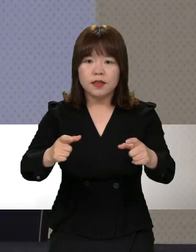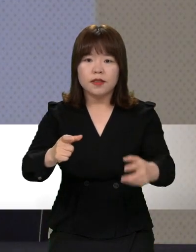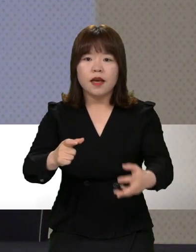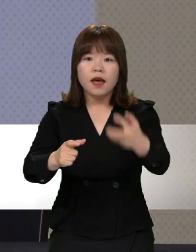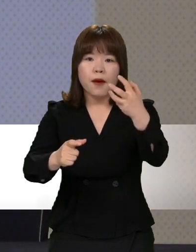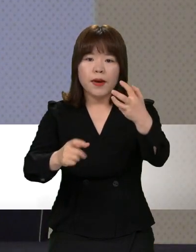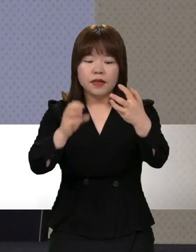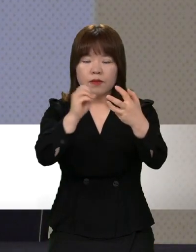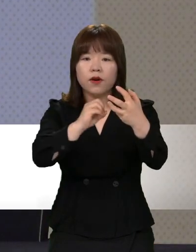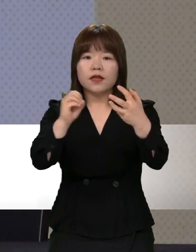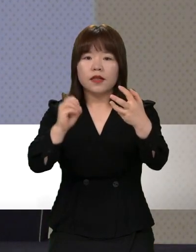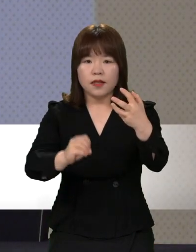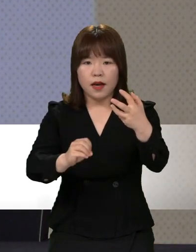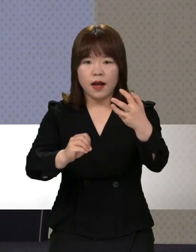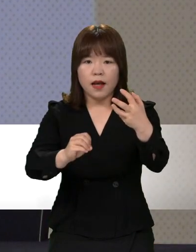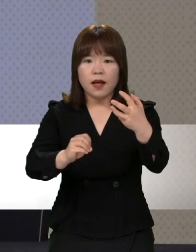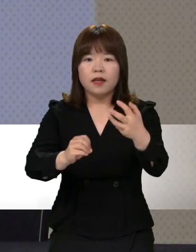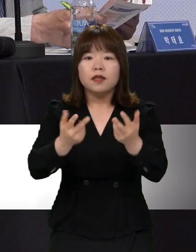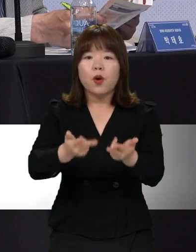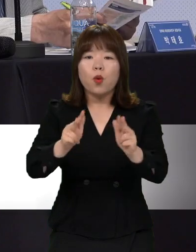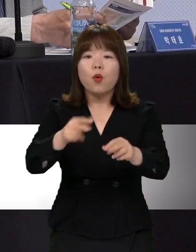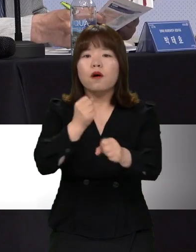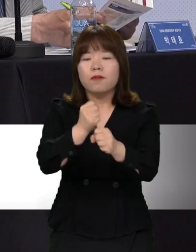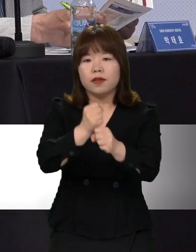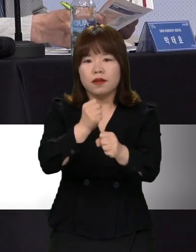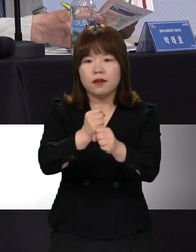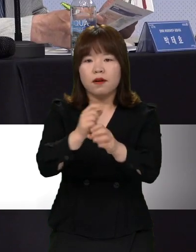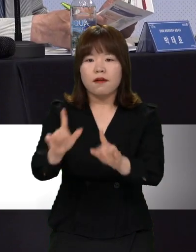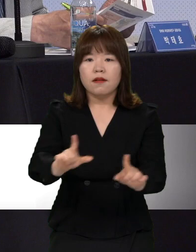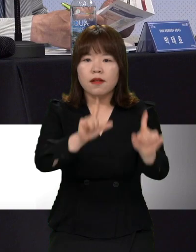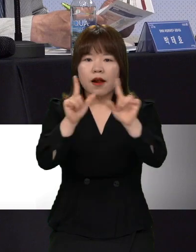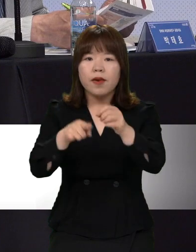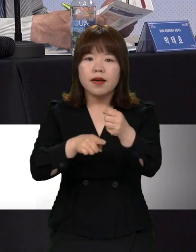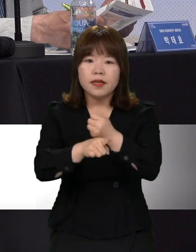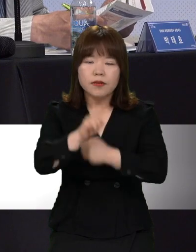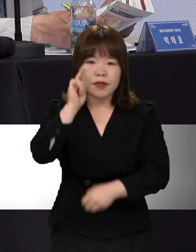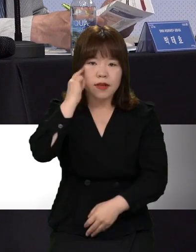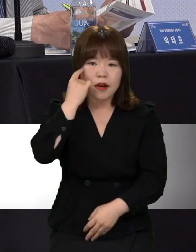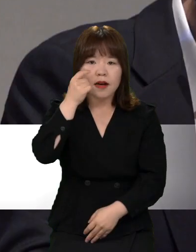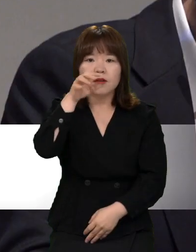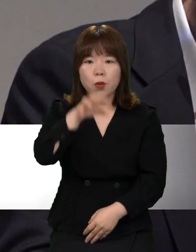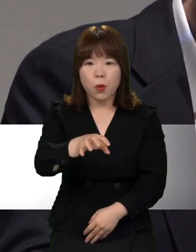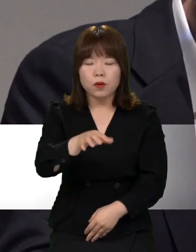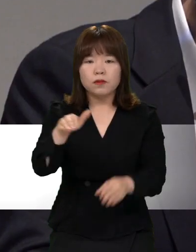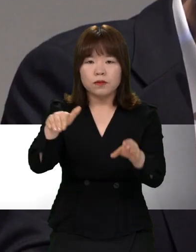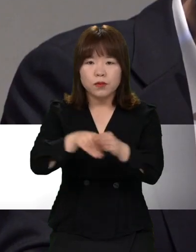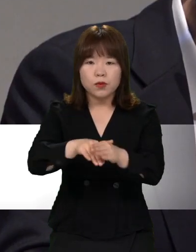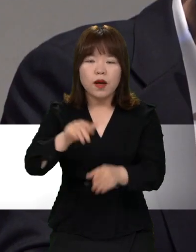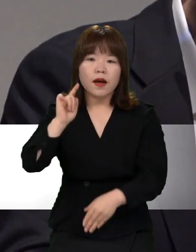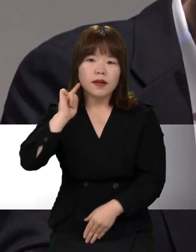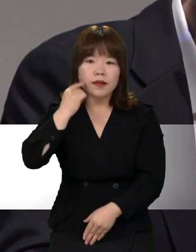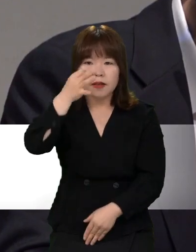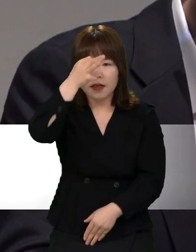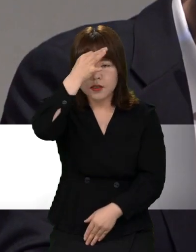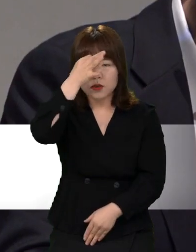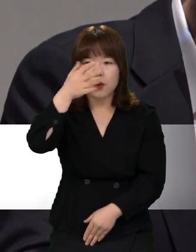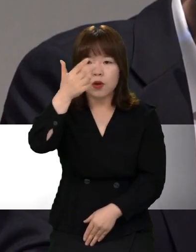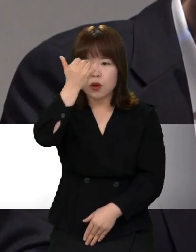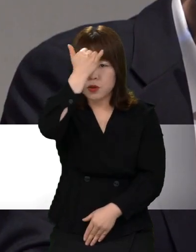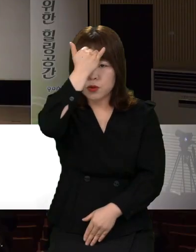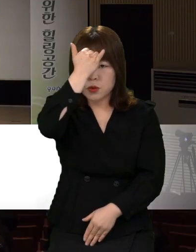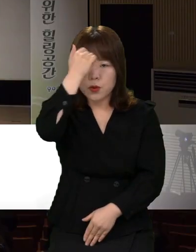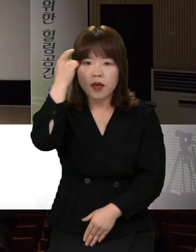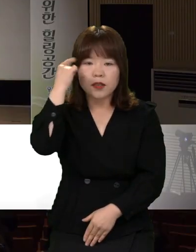추모공원은 전체 부지의 80%에 대한 공원화 사업으로 삶의 의미를 되새기는 공간, 문화, 예술,